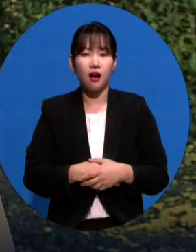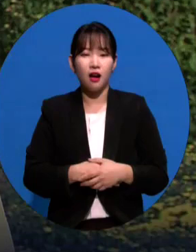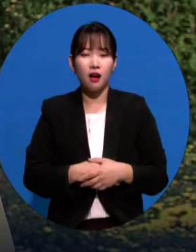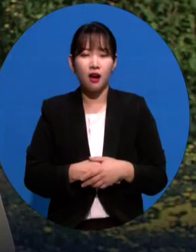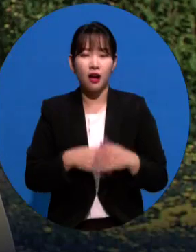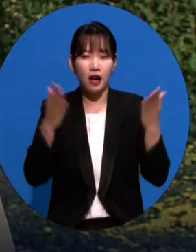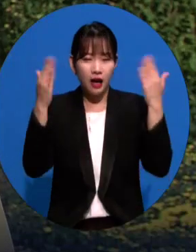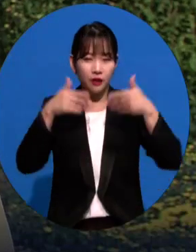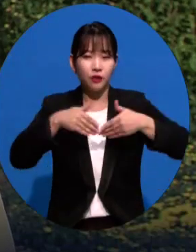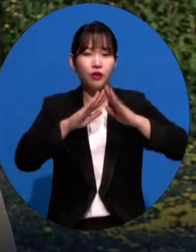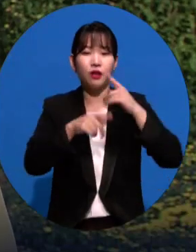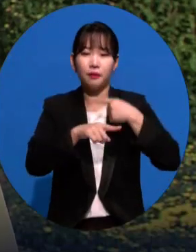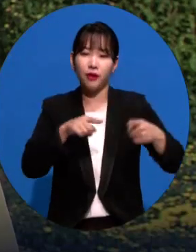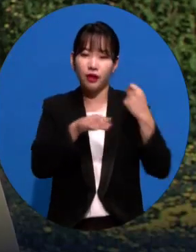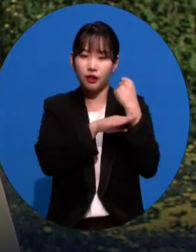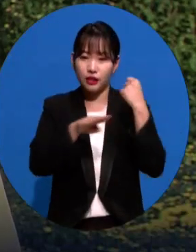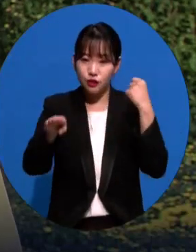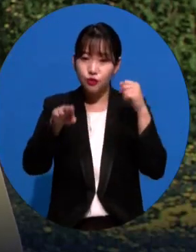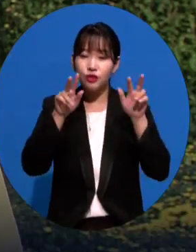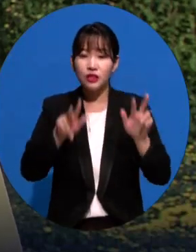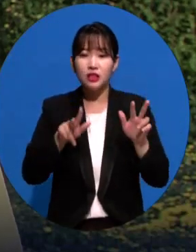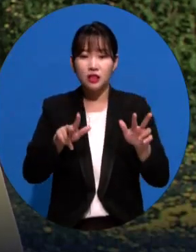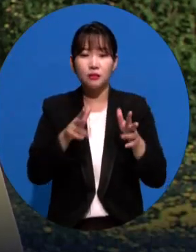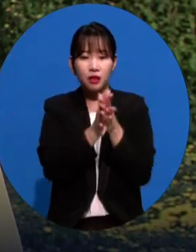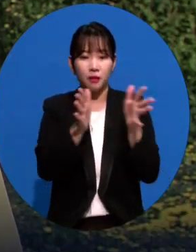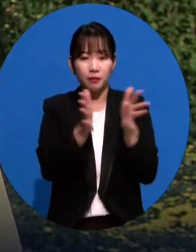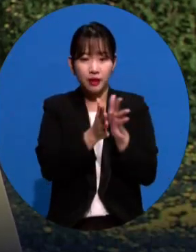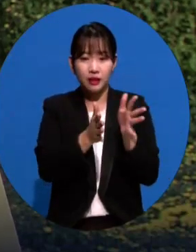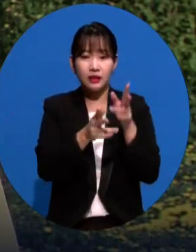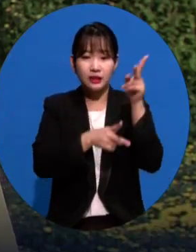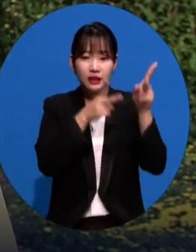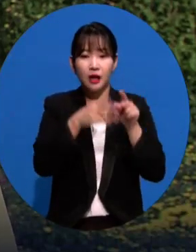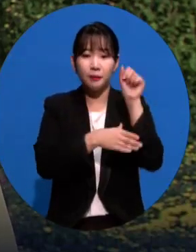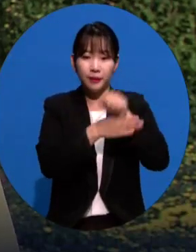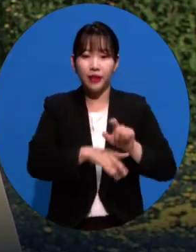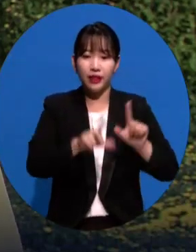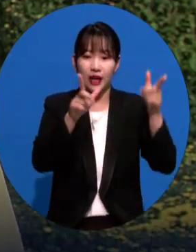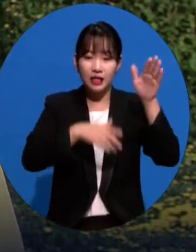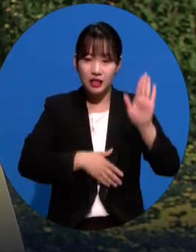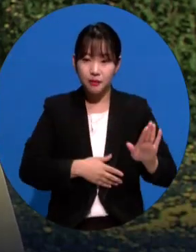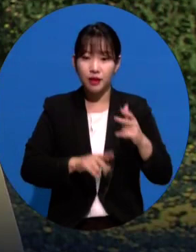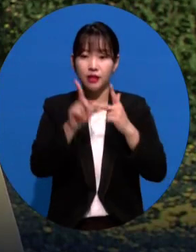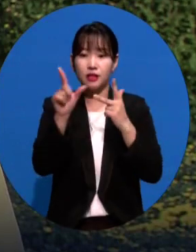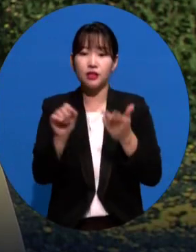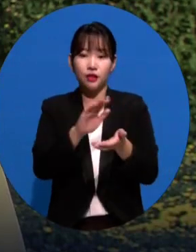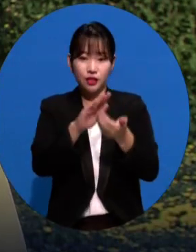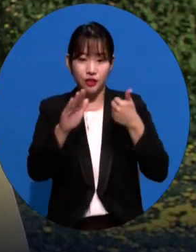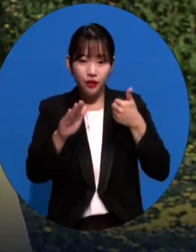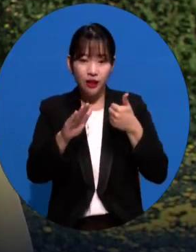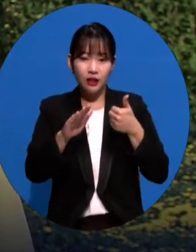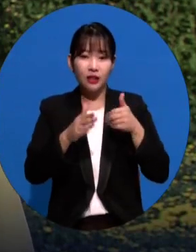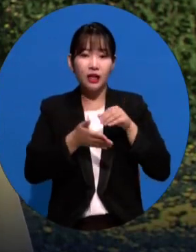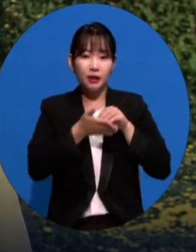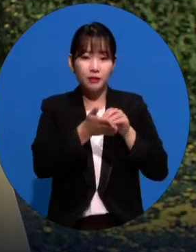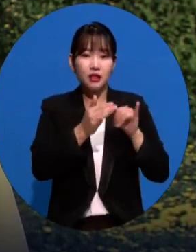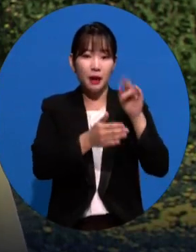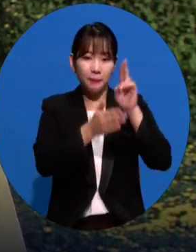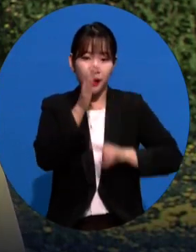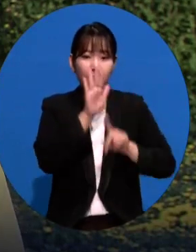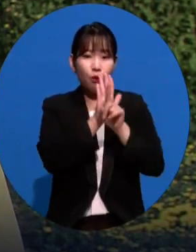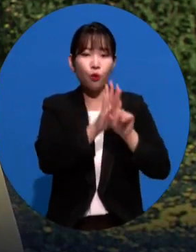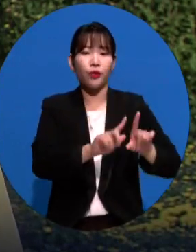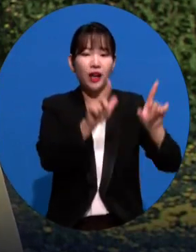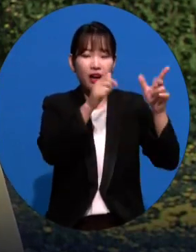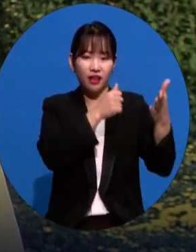기준 시점이 현재는 공동주택 사업 승인일이지만 금년 7월 이전에는 입주자 분양